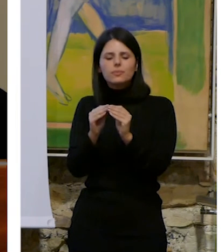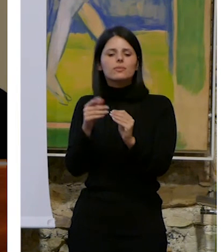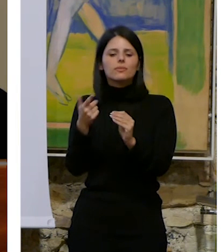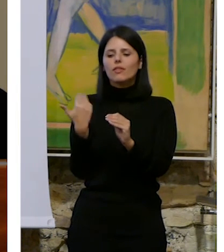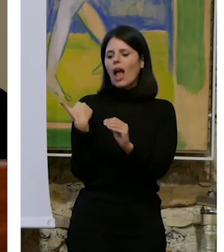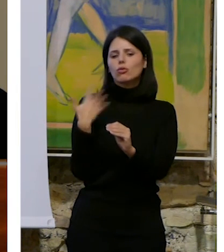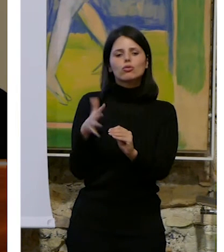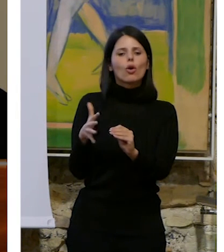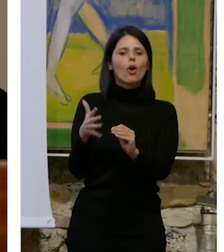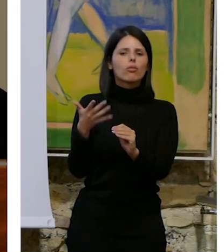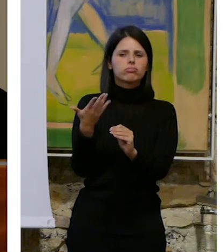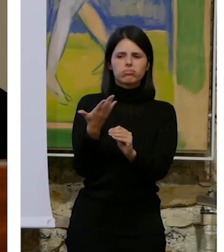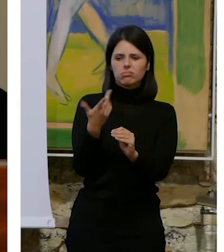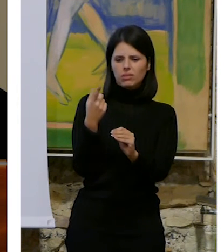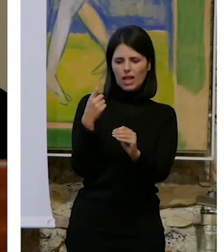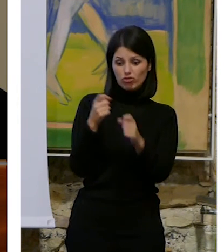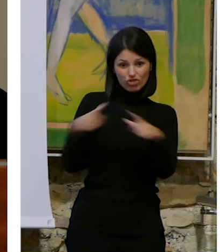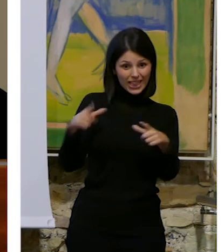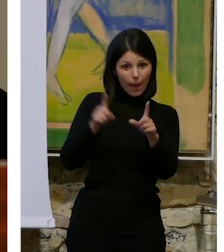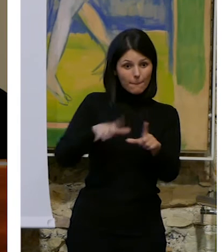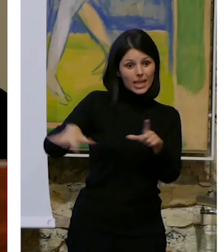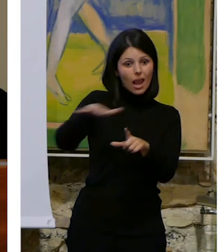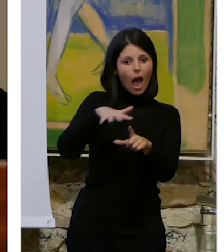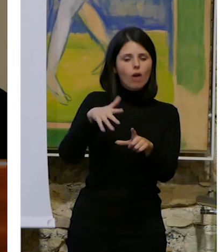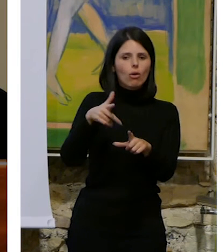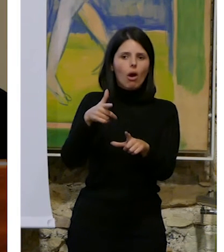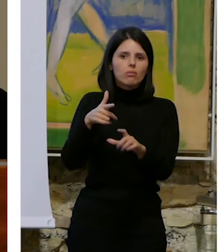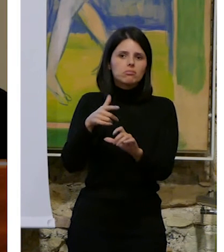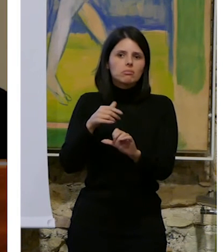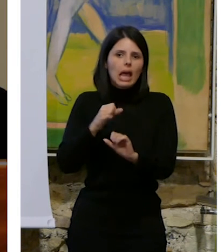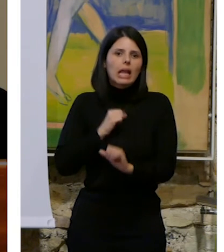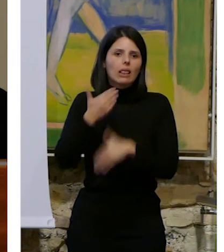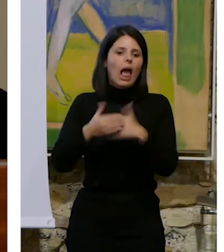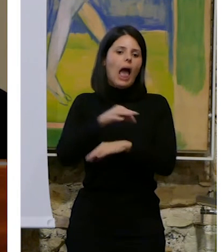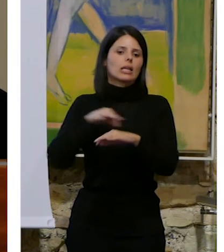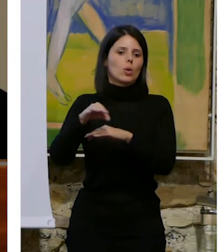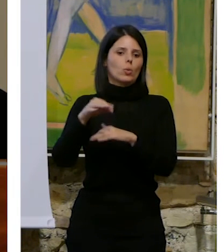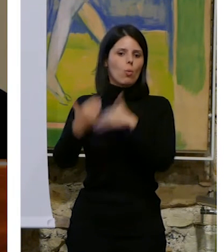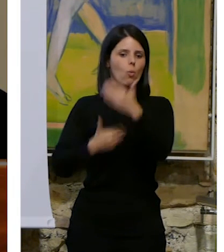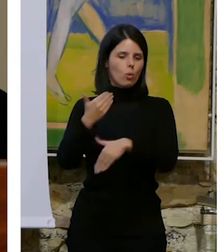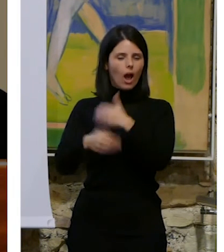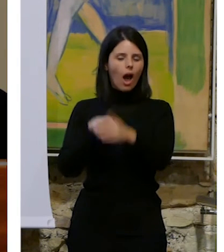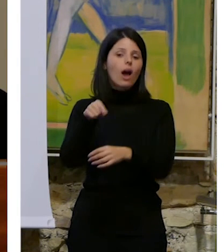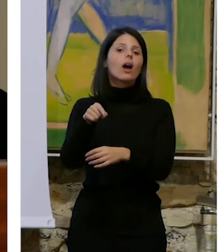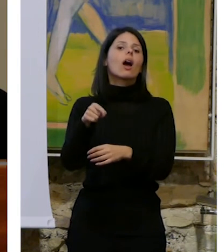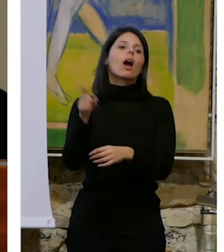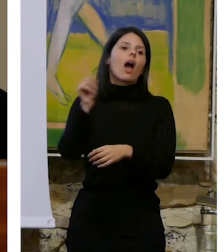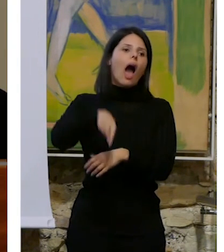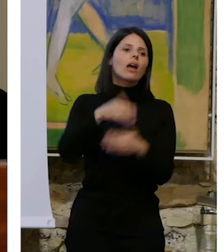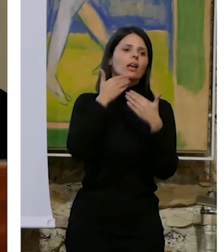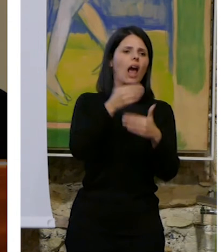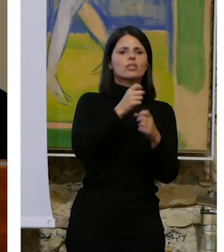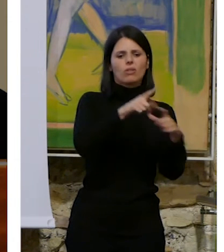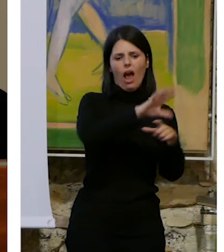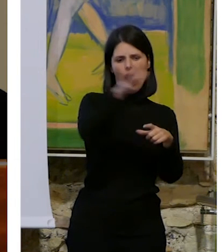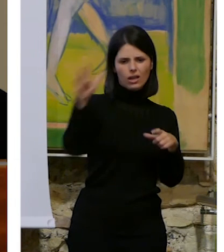poi ci ha messo un po' di anni, ma adesso la città di nuovo sta credendo di nuovo nell'architettura. Lo stesso meccanismo è avvenuto con tante altre